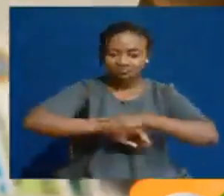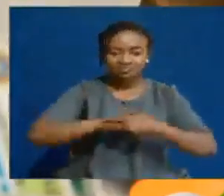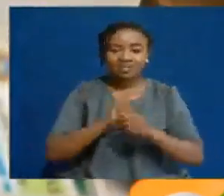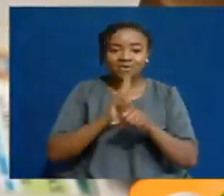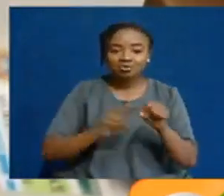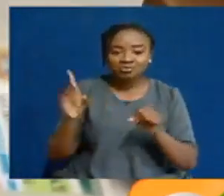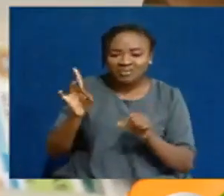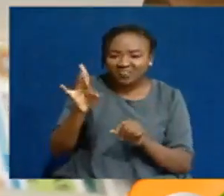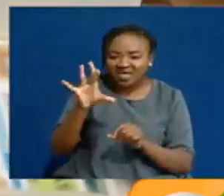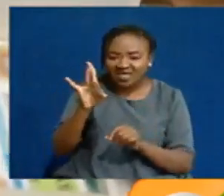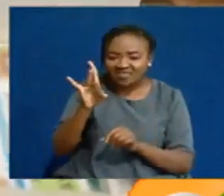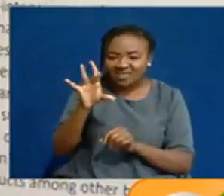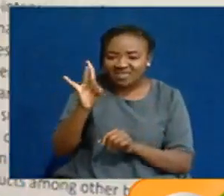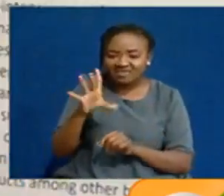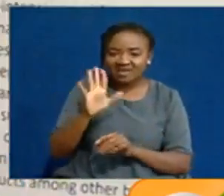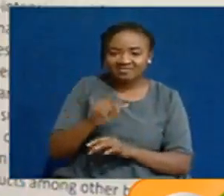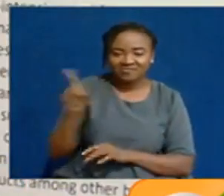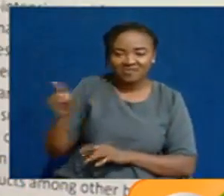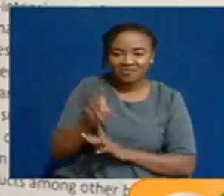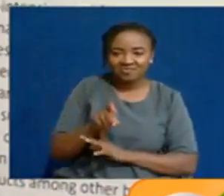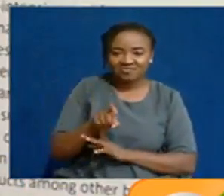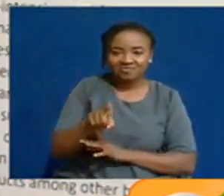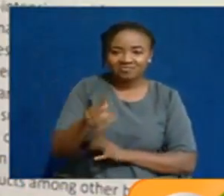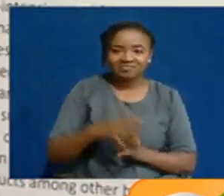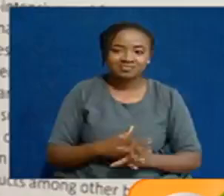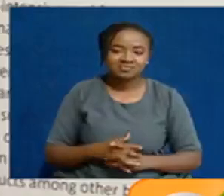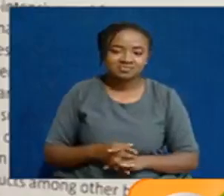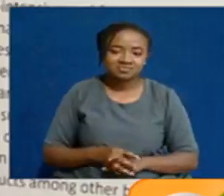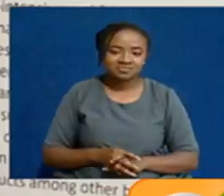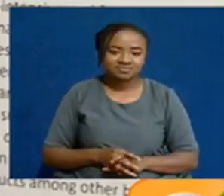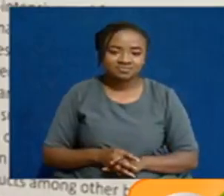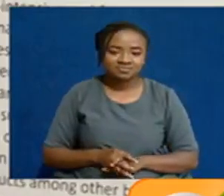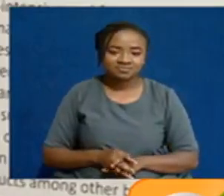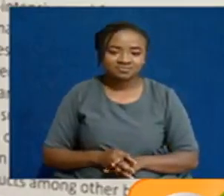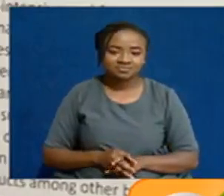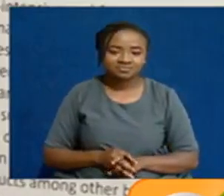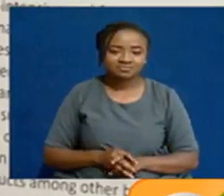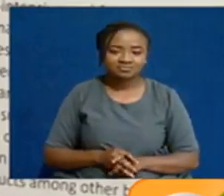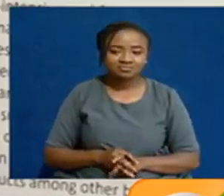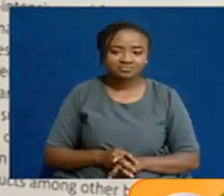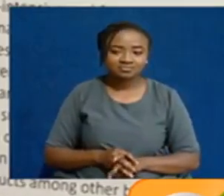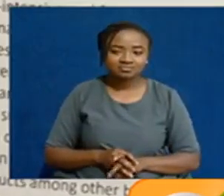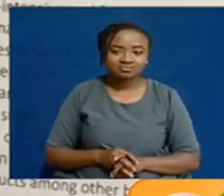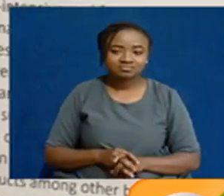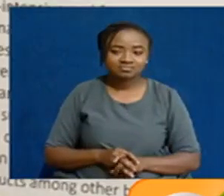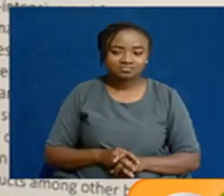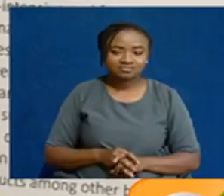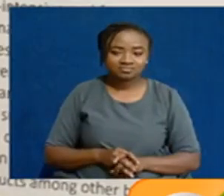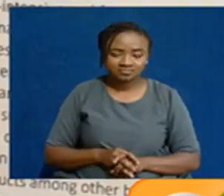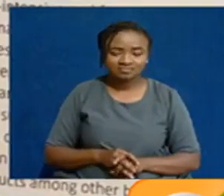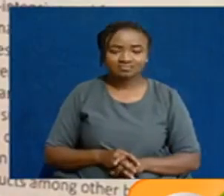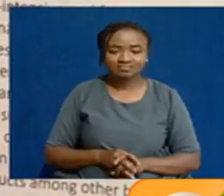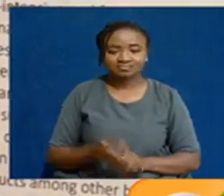wa konokono. Umuhimu wa hii shower gel ni kuwa iko na sunscreen ambayo